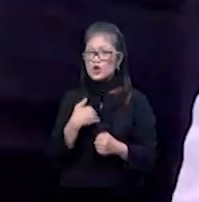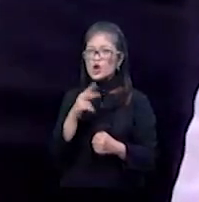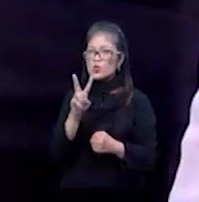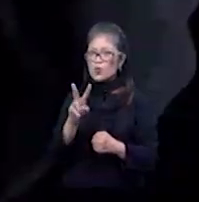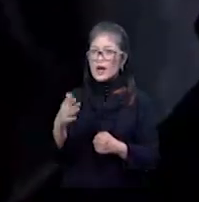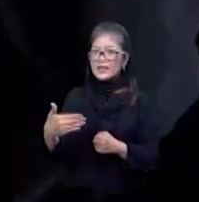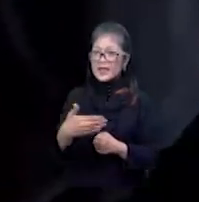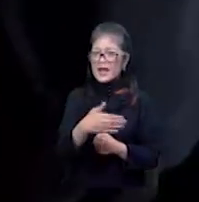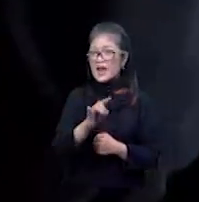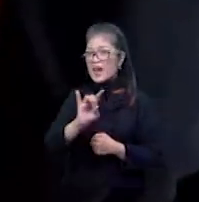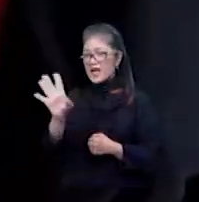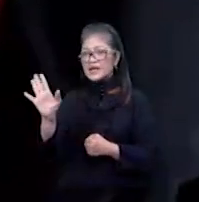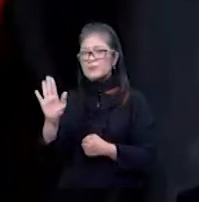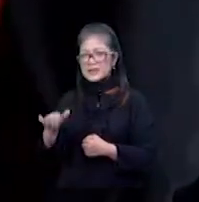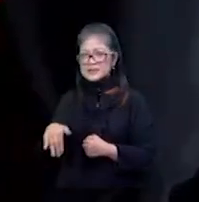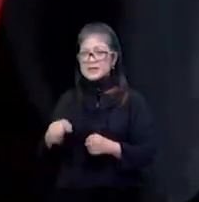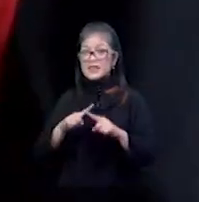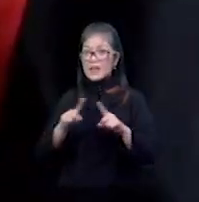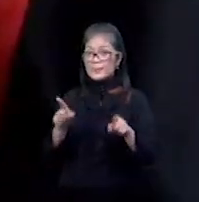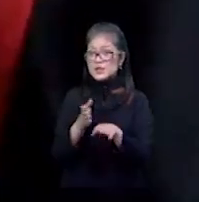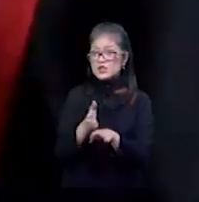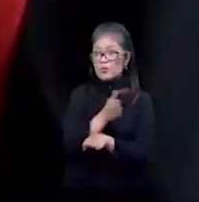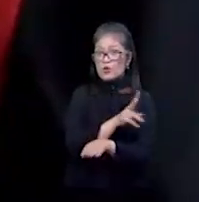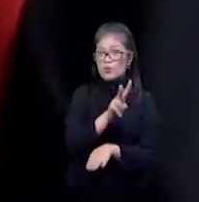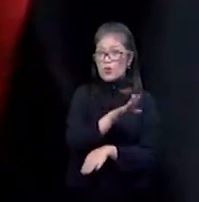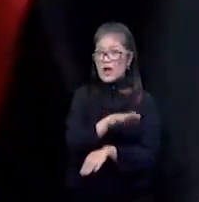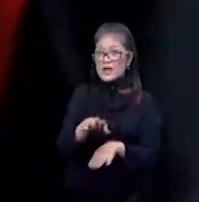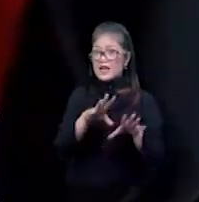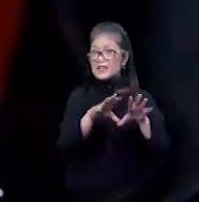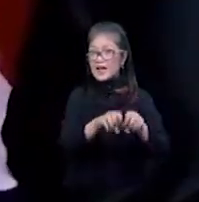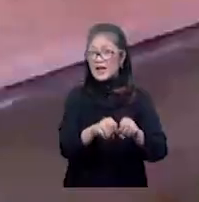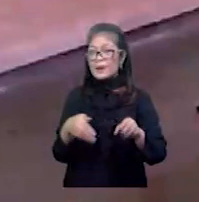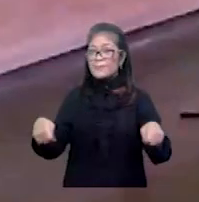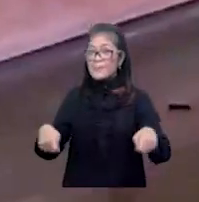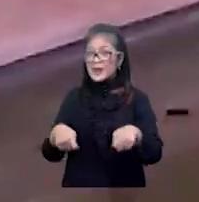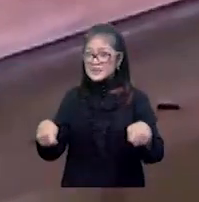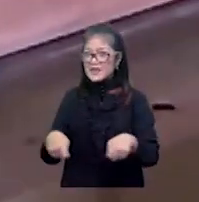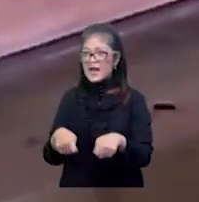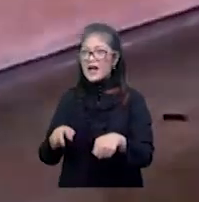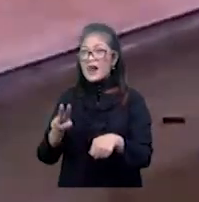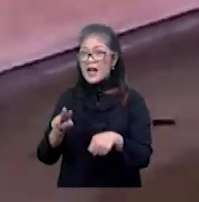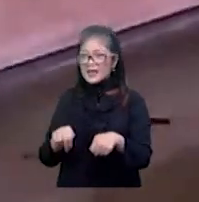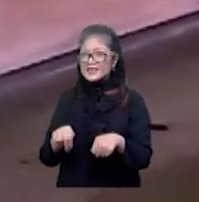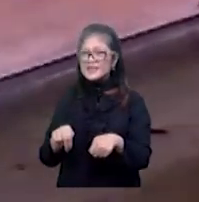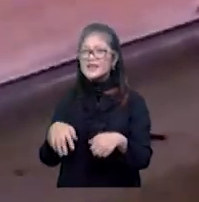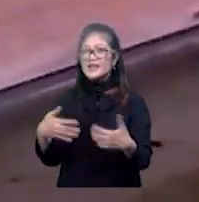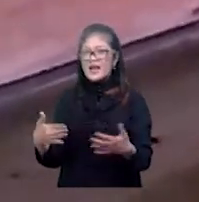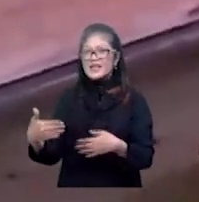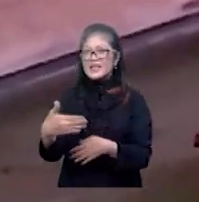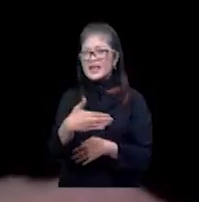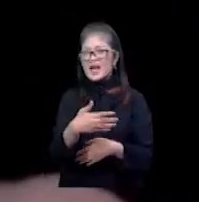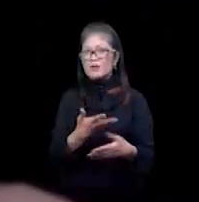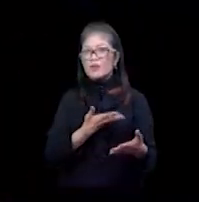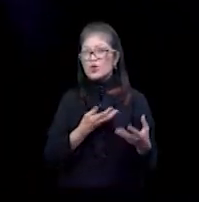Red di rumahnya. Namun sebelum kedua buah hatinya menangkap dan menggorengnya lagi, Nizam berniat menjual kepada penggemar